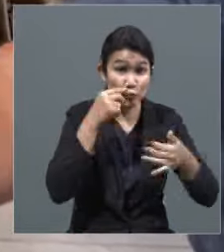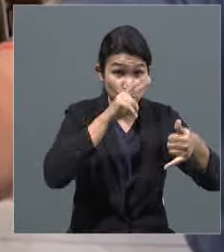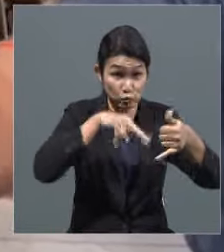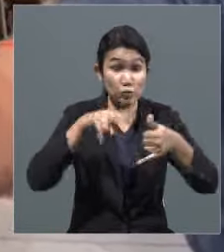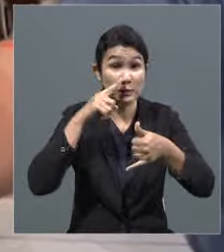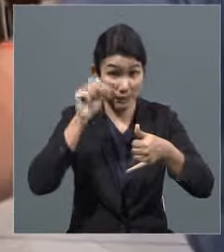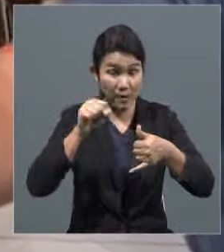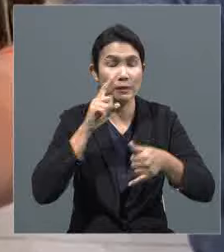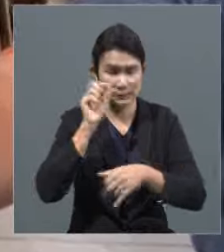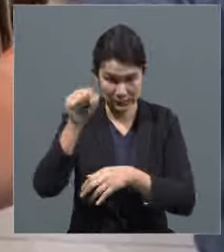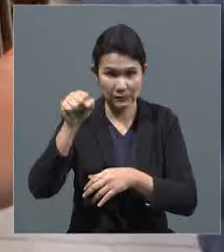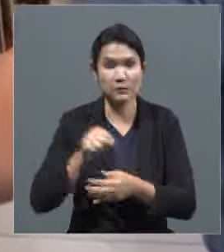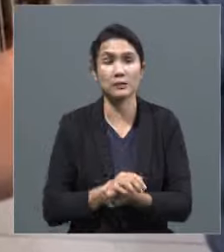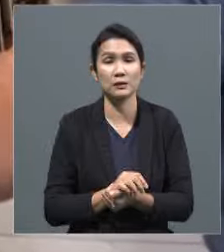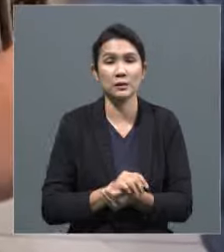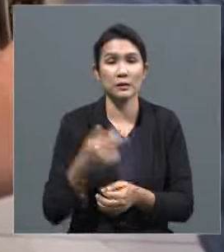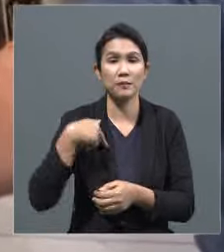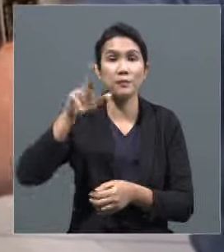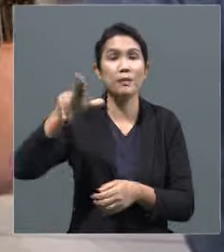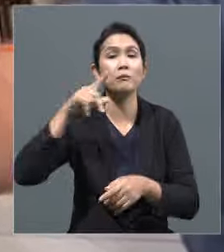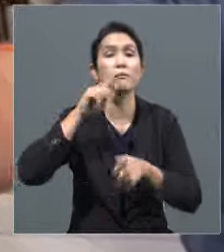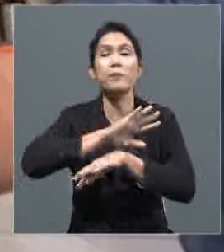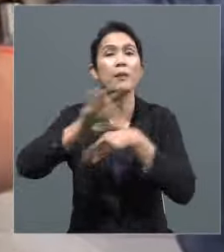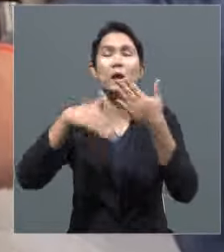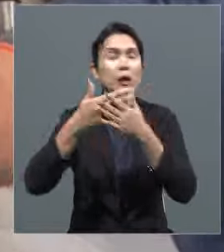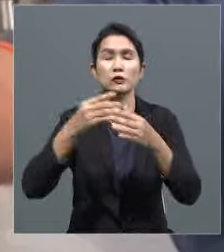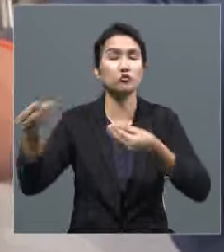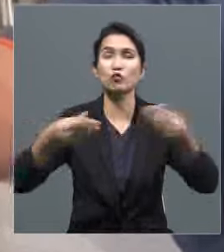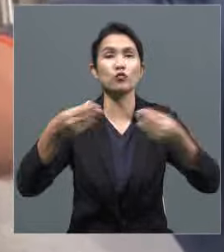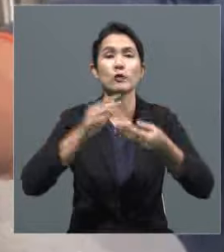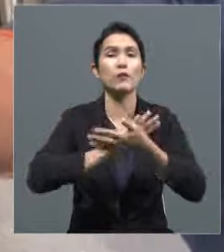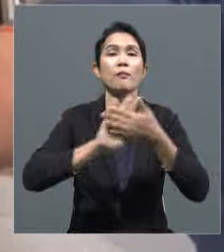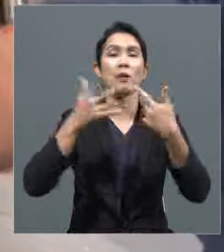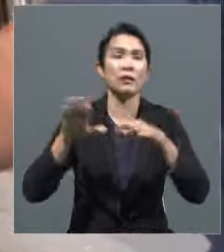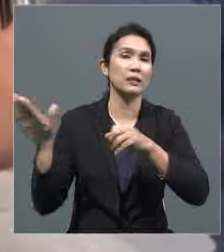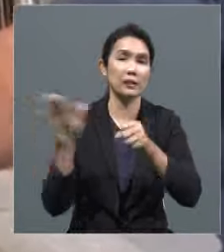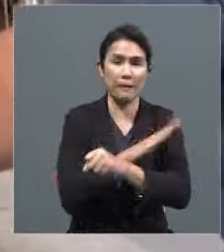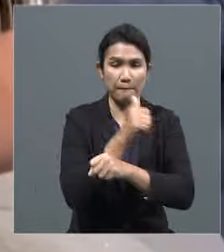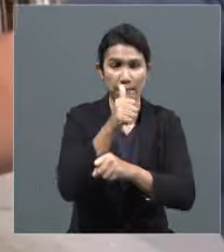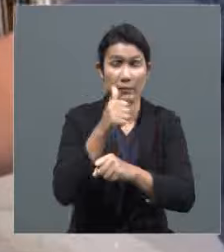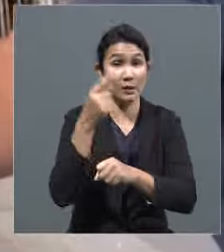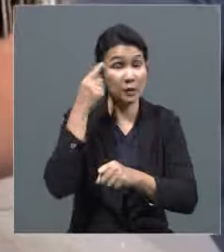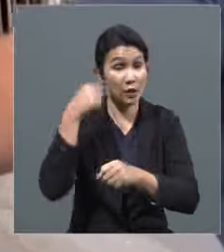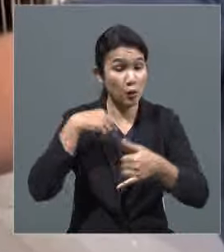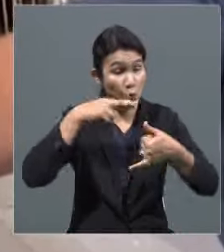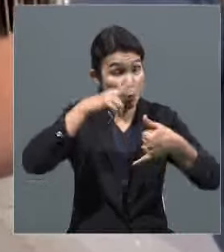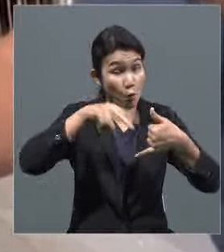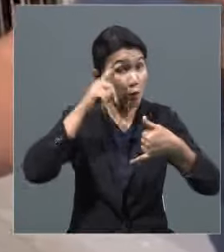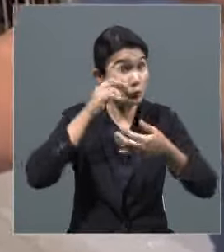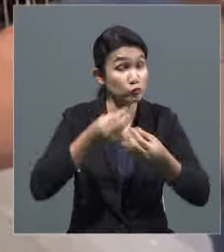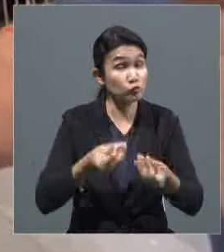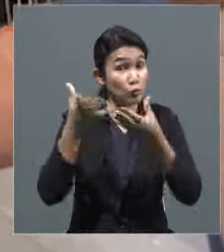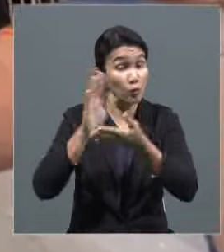ำลังตรวจ แล้วเพื่อใครเพื่อเรา เหมือนกันครับต้องส่งหมดแล้วครับ ค่ะคาดว่าจะส่งตรวจสอบคุณสมบัติได้ในวันไหน